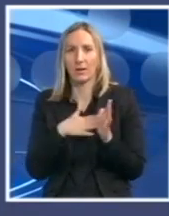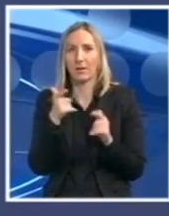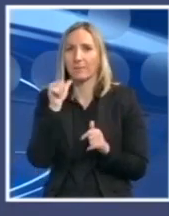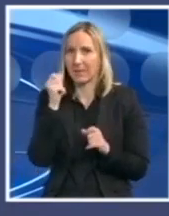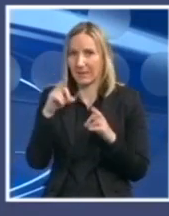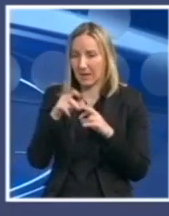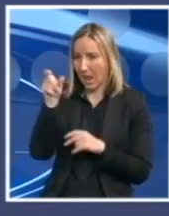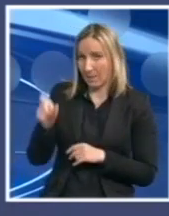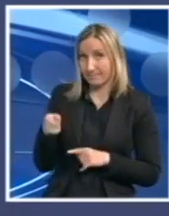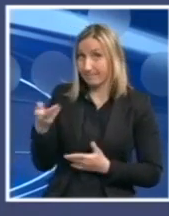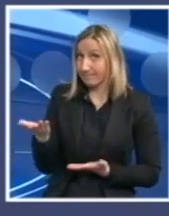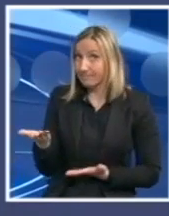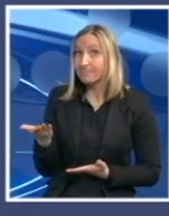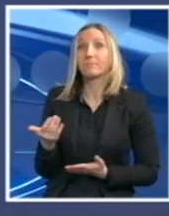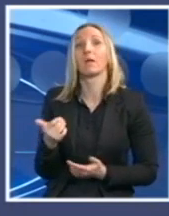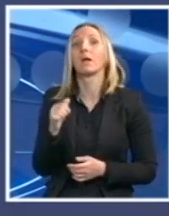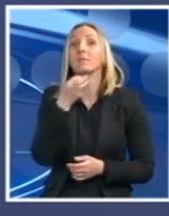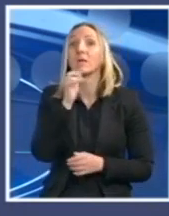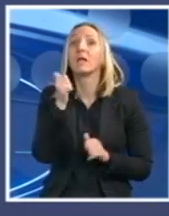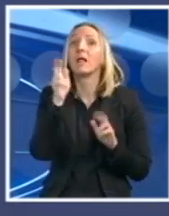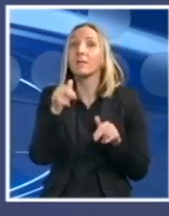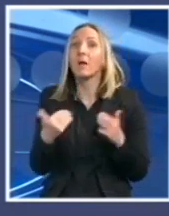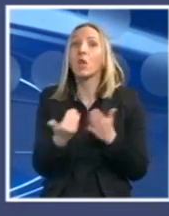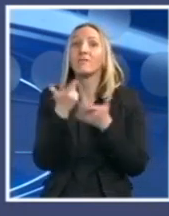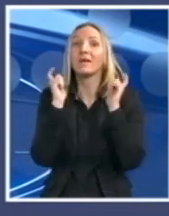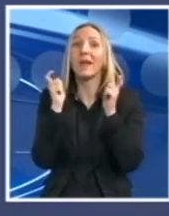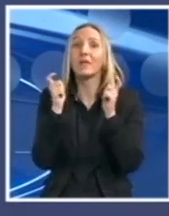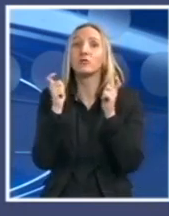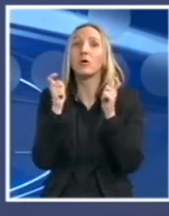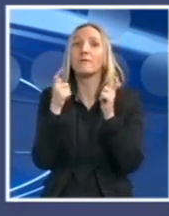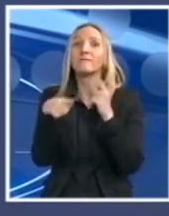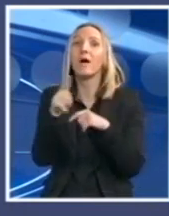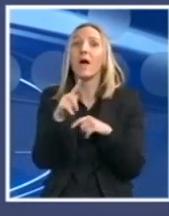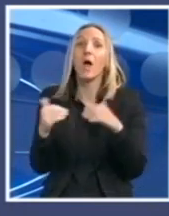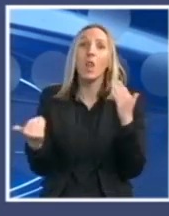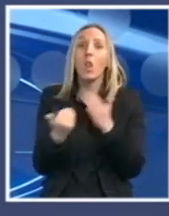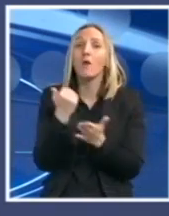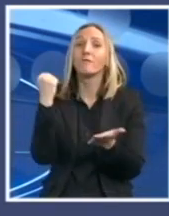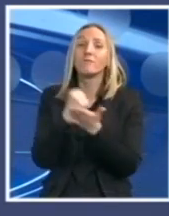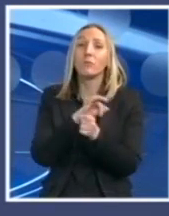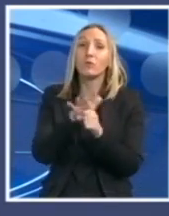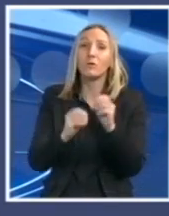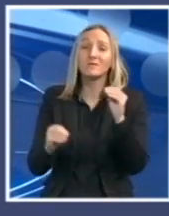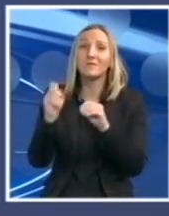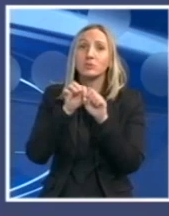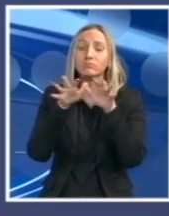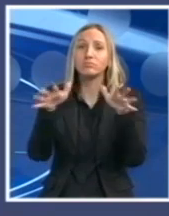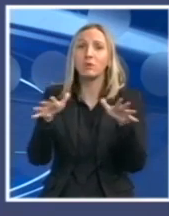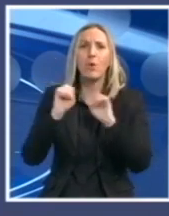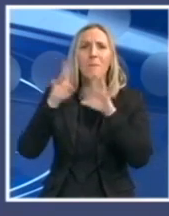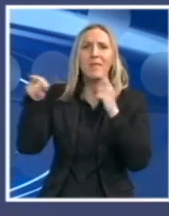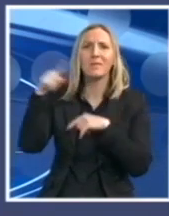dan. Dakle, kažite nam da li ima novih gradova koji su nova žarišta koronavirusa. U medijima se spominje